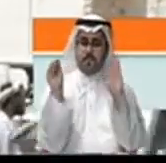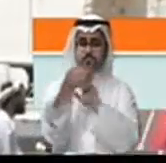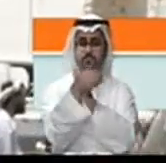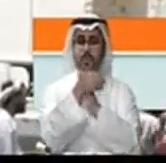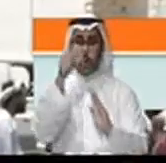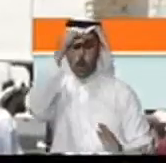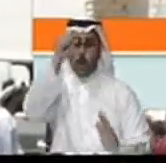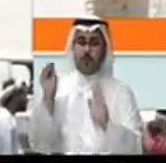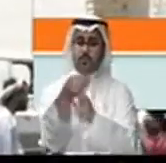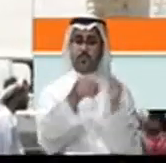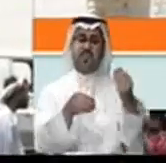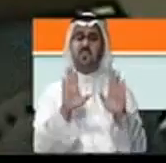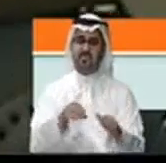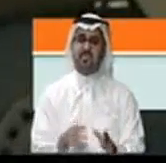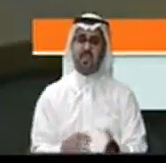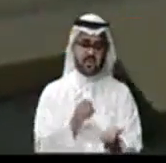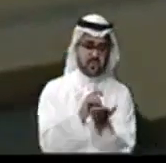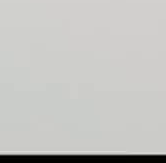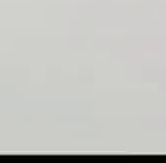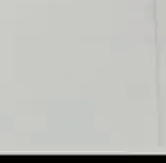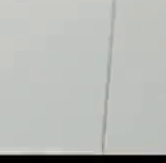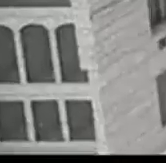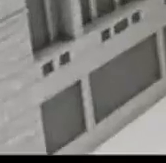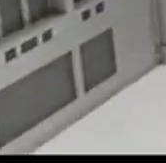ميليشيا الحوثي بمديرية الصفراء في صعدة.